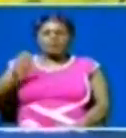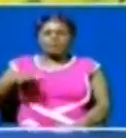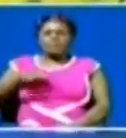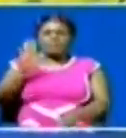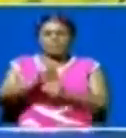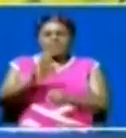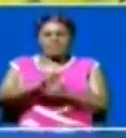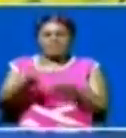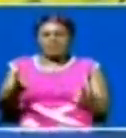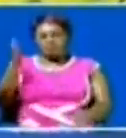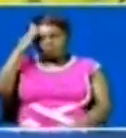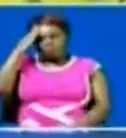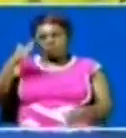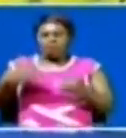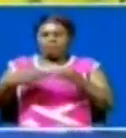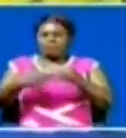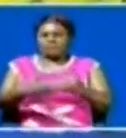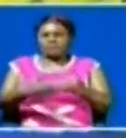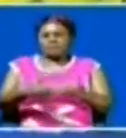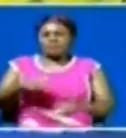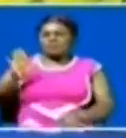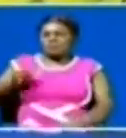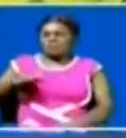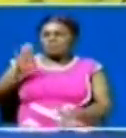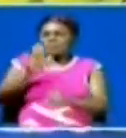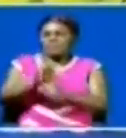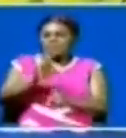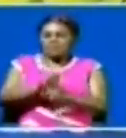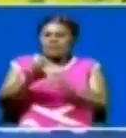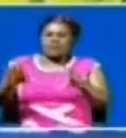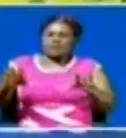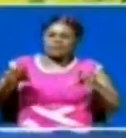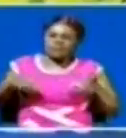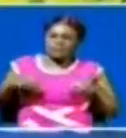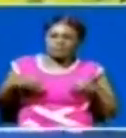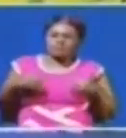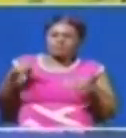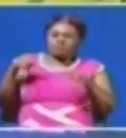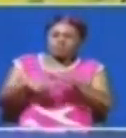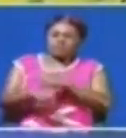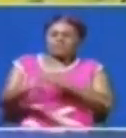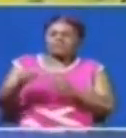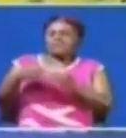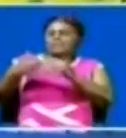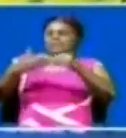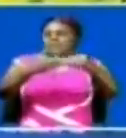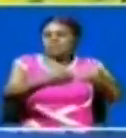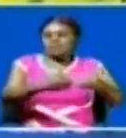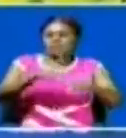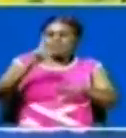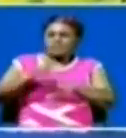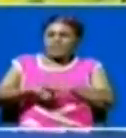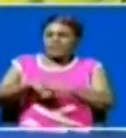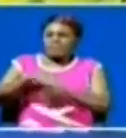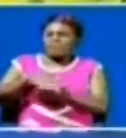sasa wamechua uongozi na wamama wengi wamekubali kwenda uongozini. Na sasa wakipita